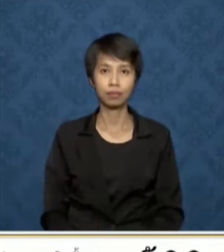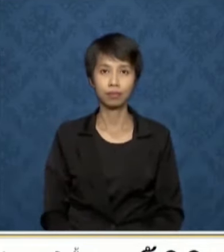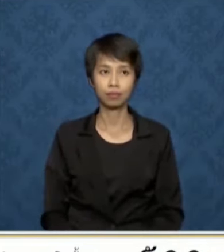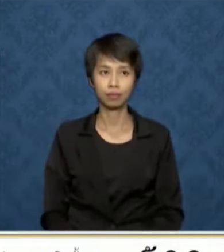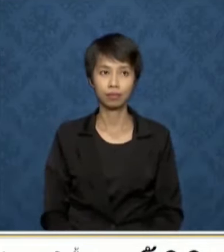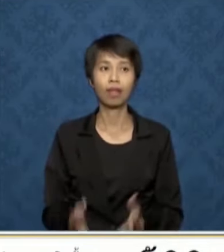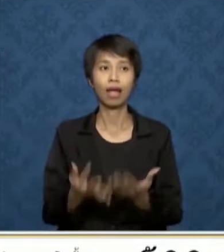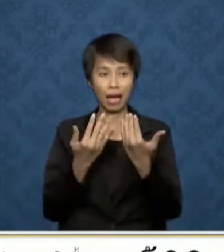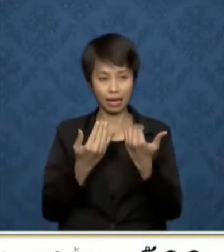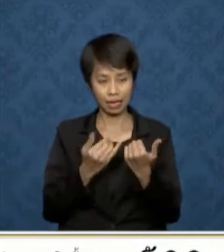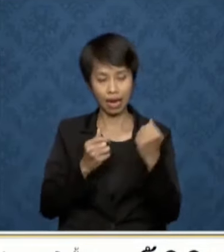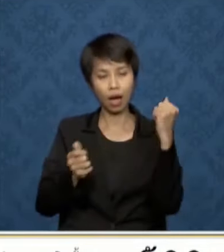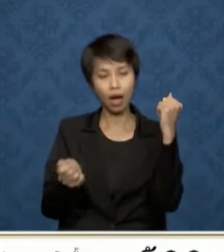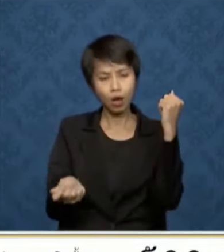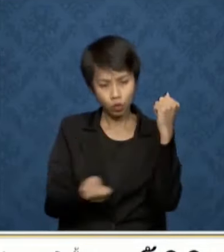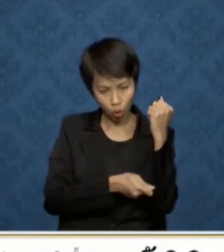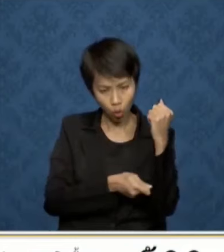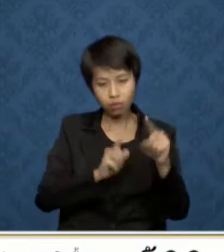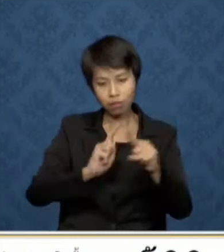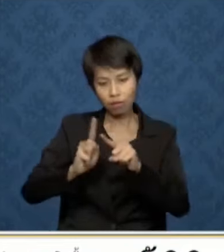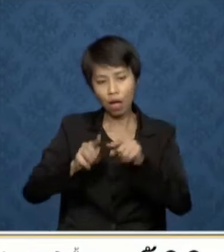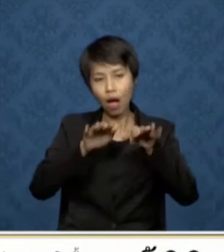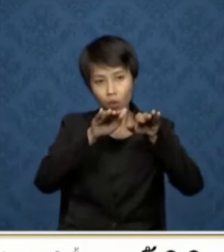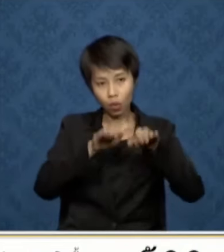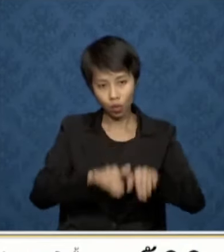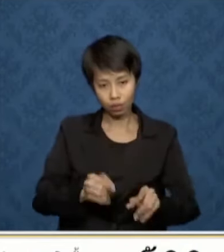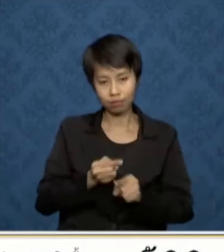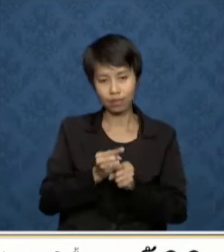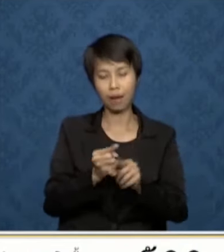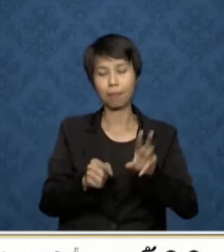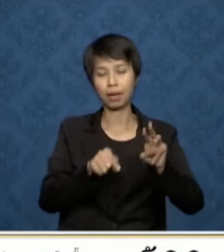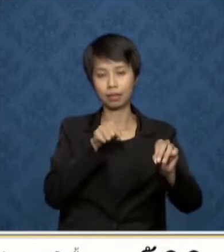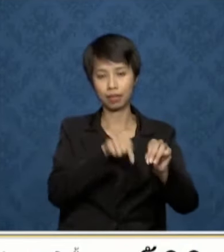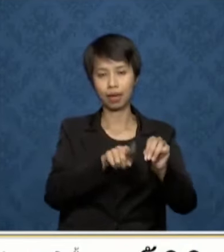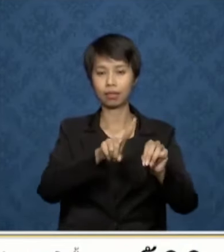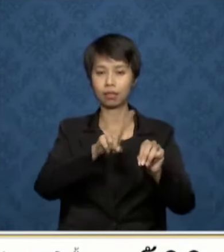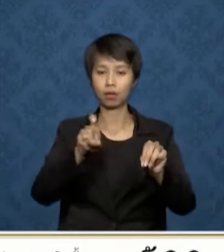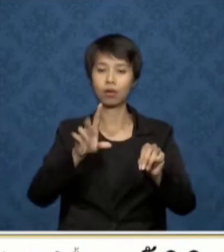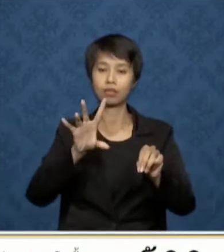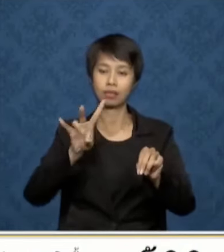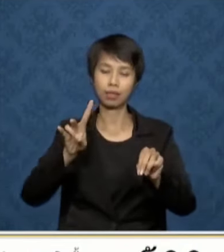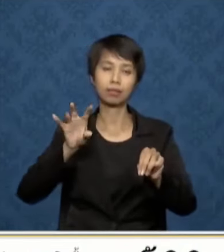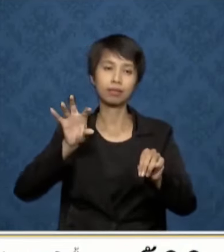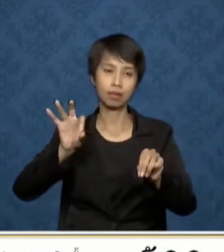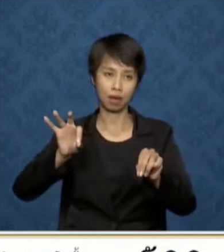การลดโธษเนี่ครับก็เป็นไปตามรฒมาณูลมาตรา 179